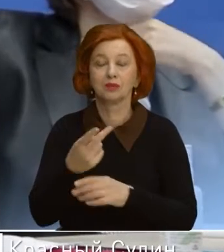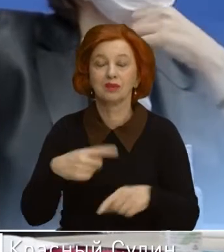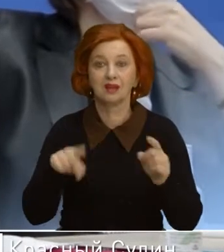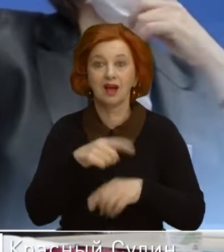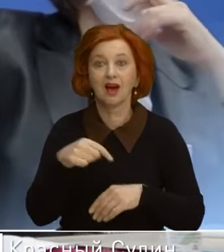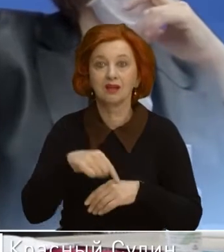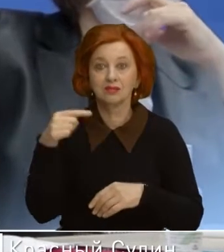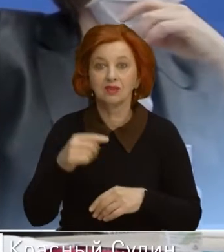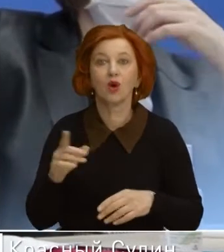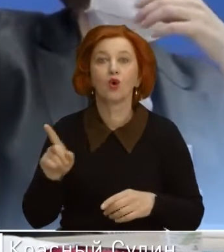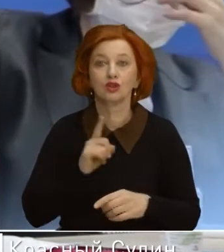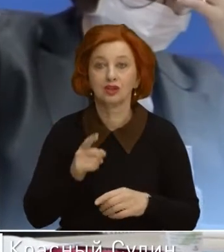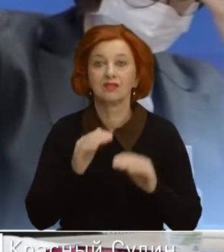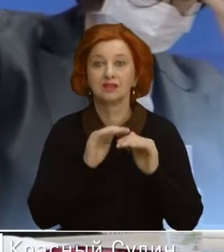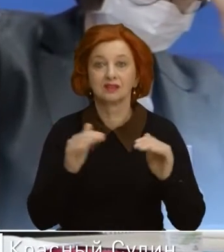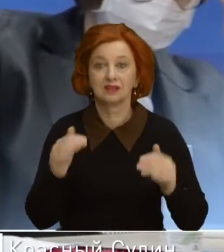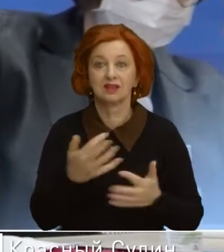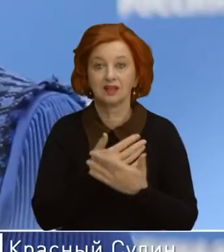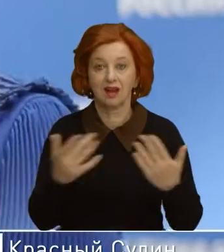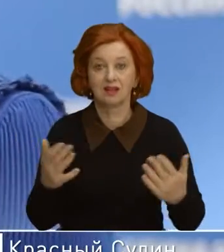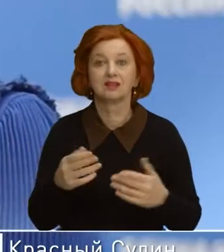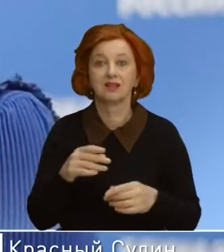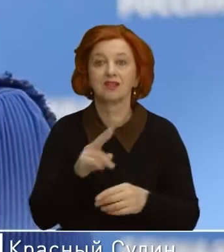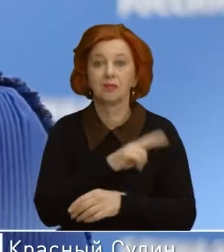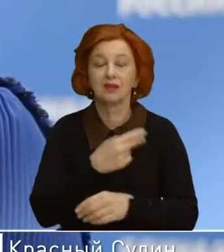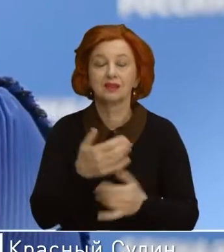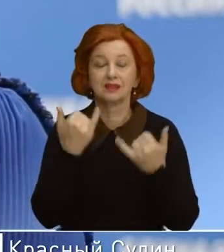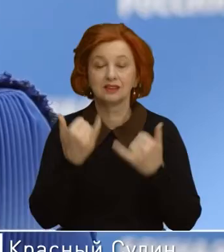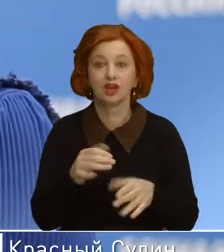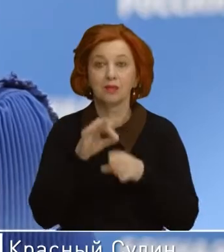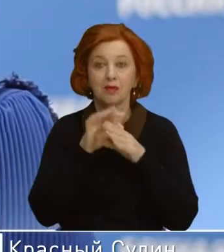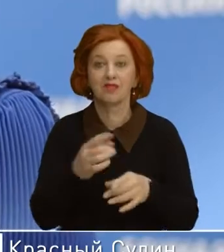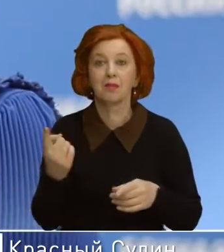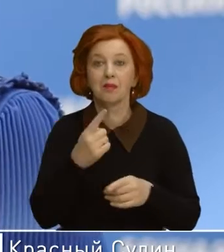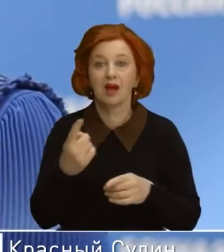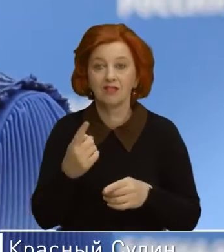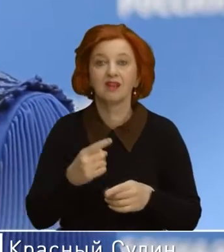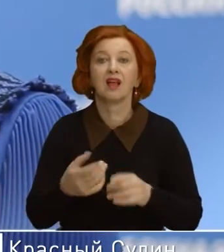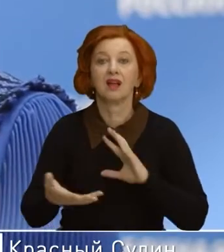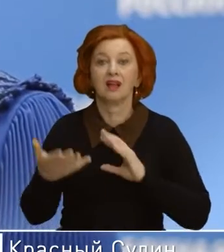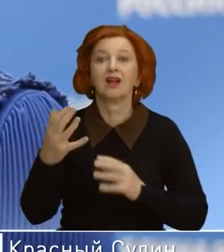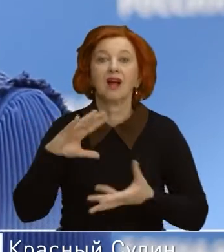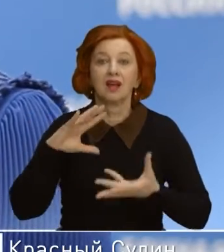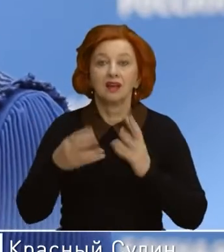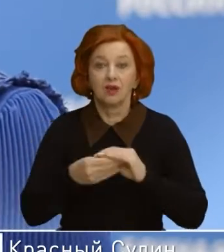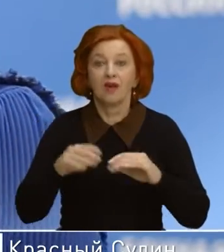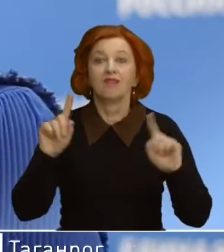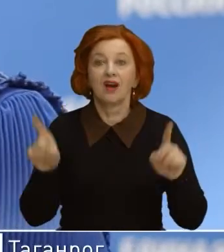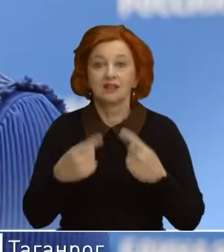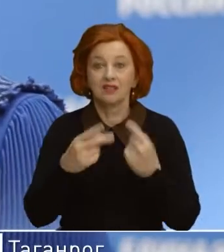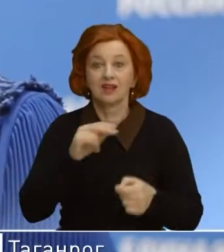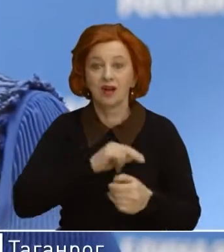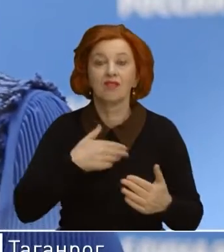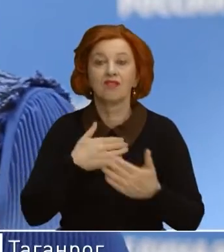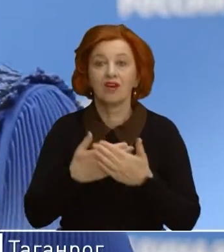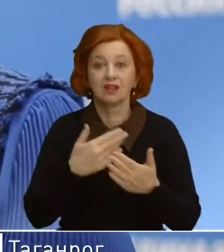сейчас готовится для пациента в детских медучреждений сегодня были подведены первые итоги возобновление работы